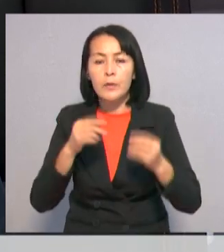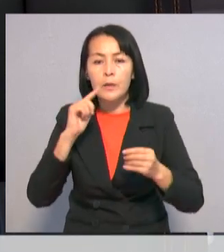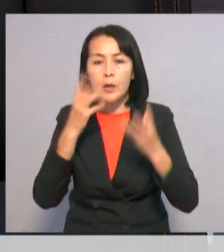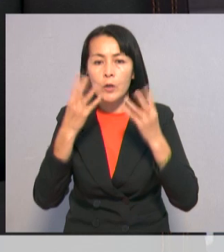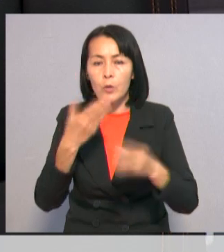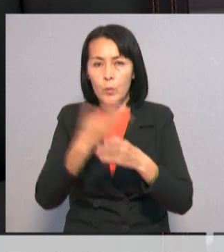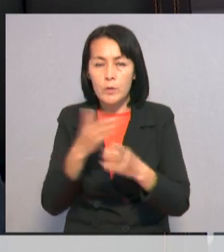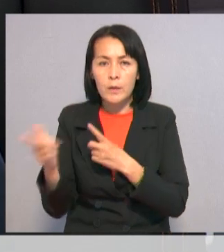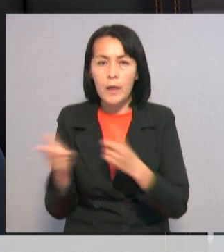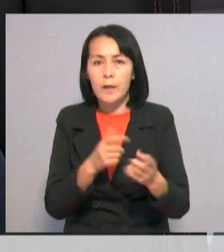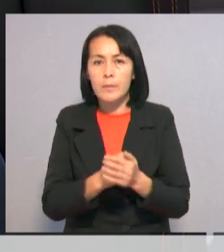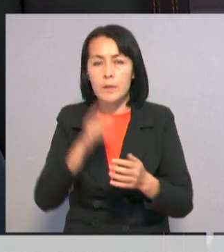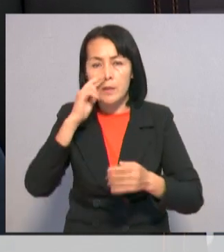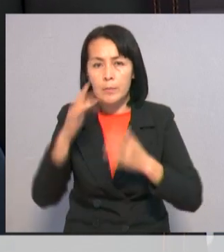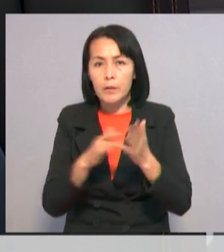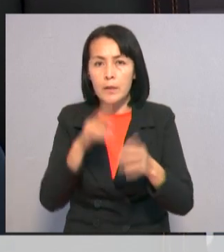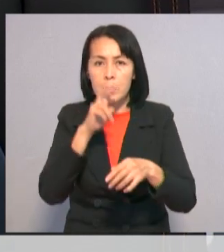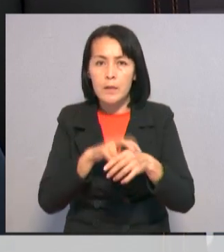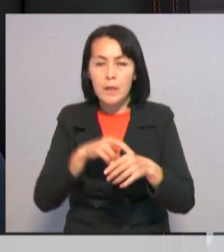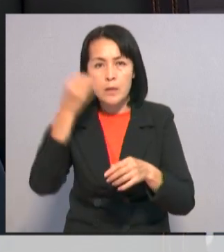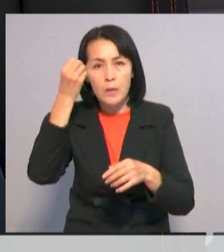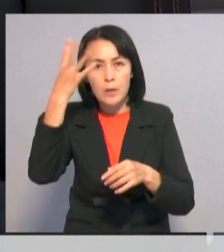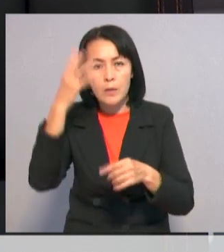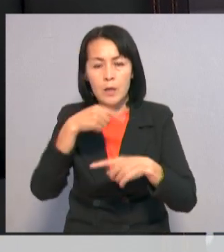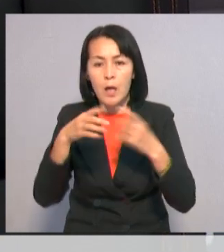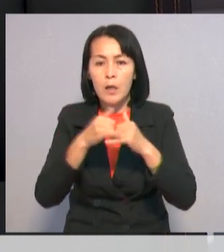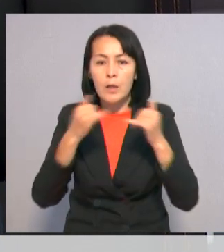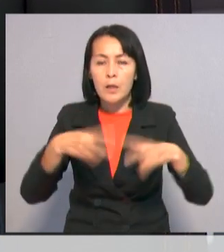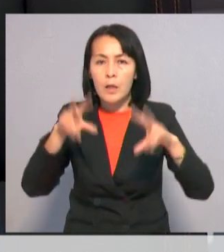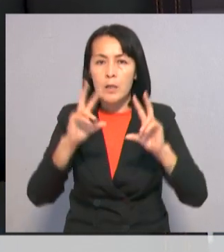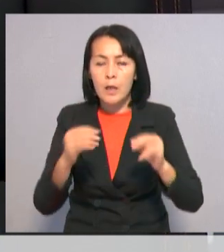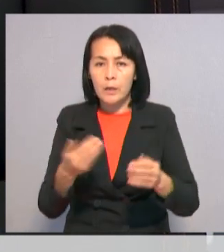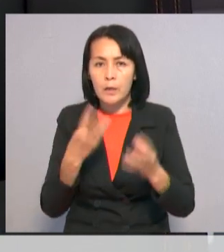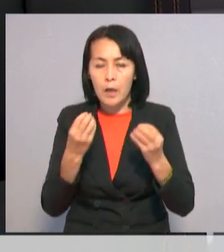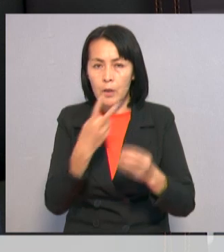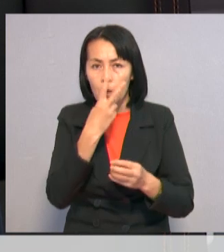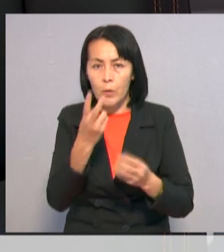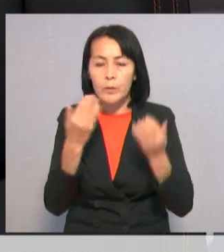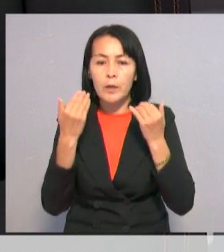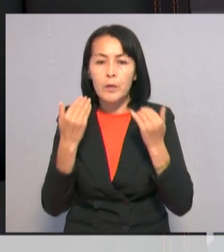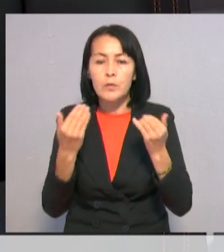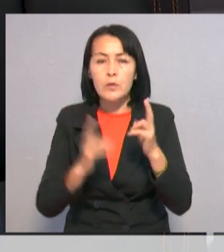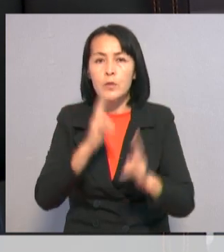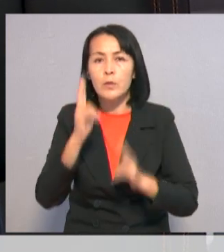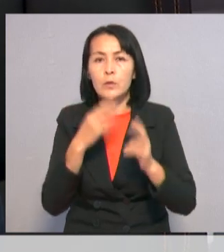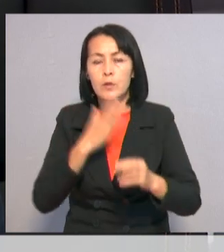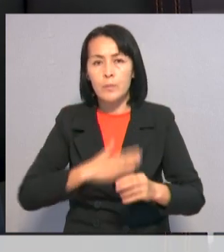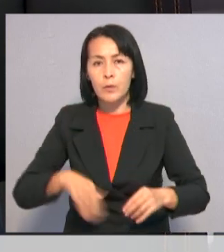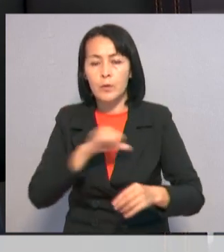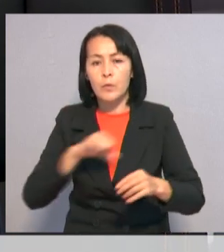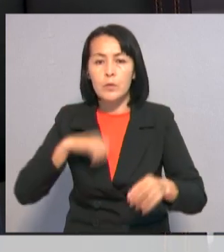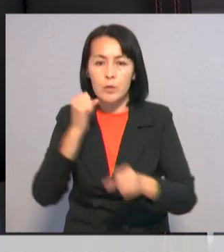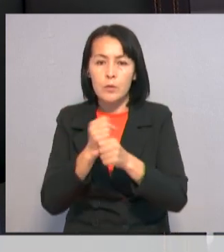қол ұшын созуға дайынбыз. Шымкенттік дәрігерлердің біліктілігі жоғары, кәсіби мамандар екеніне көз жетті. Енді осында оталарды емін еркін жасай